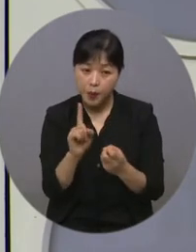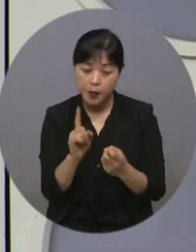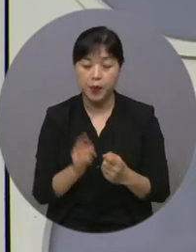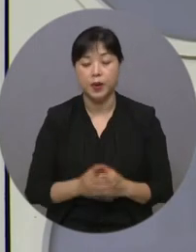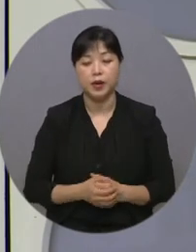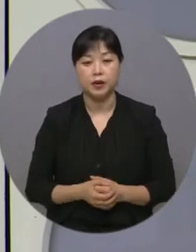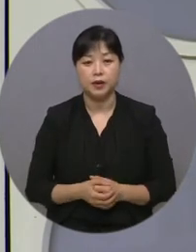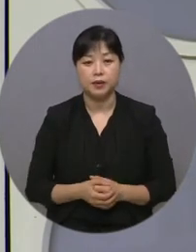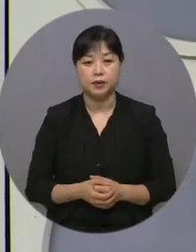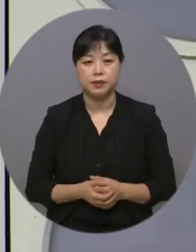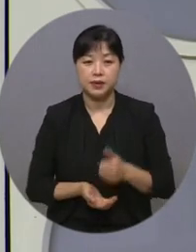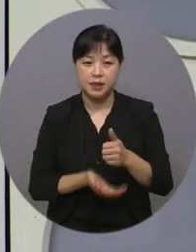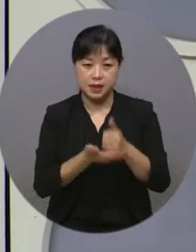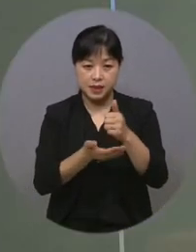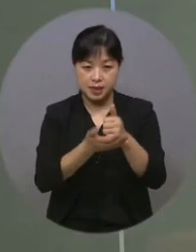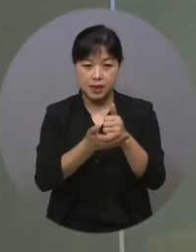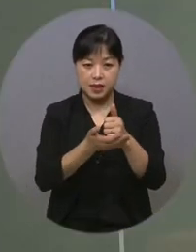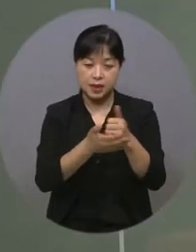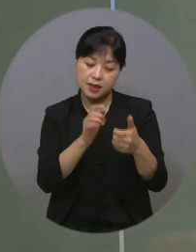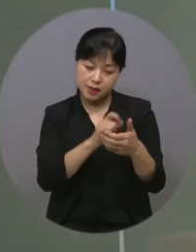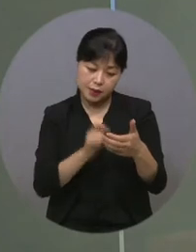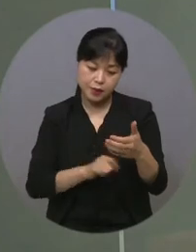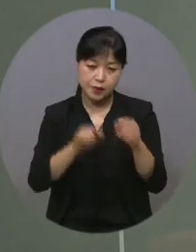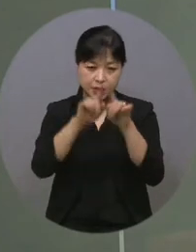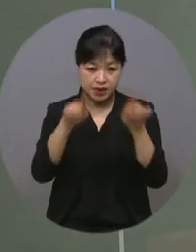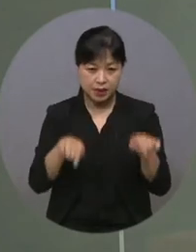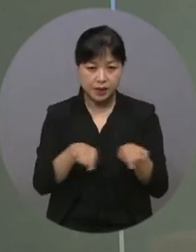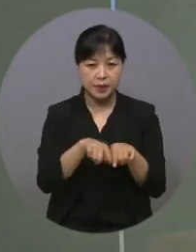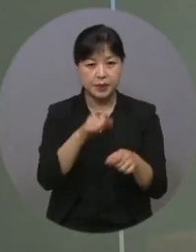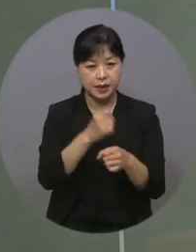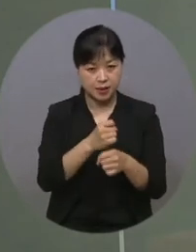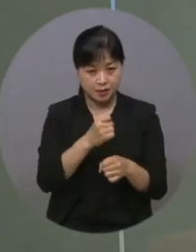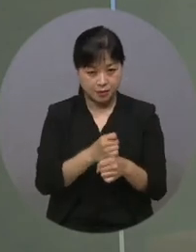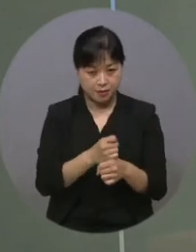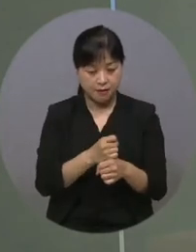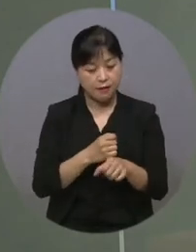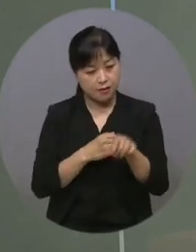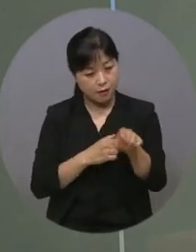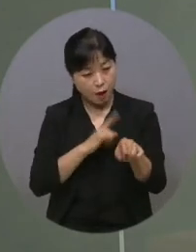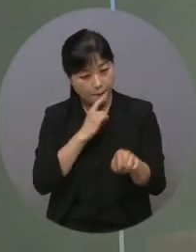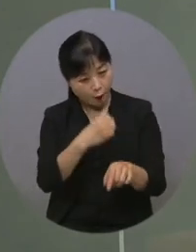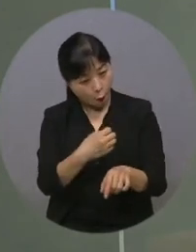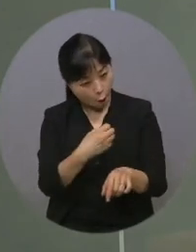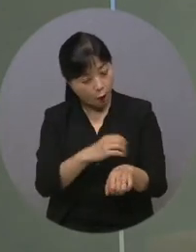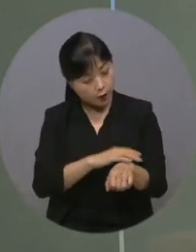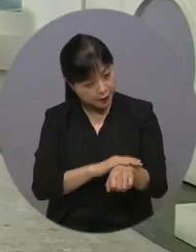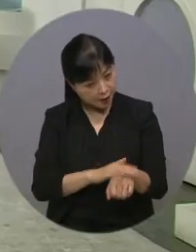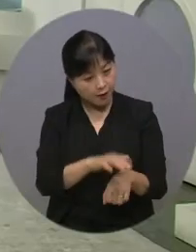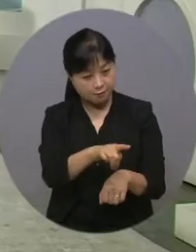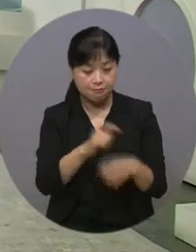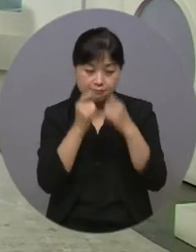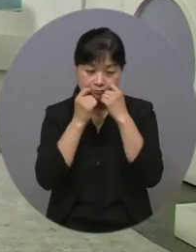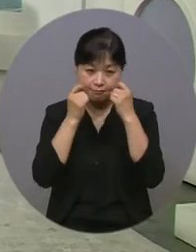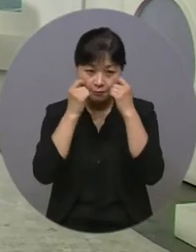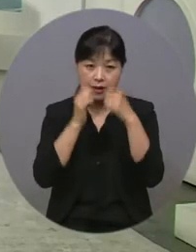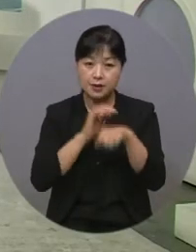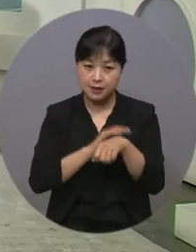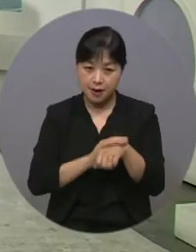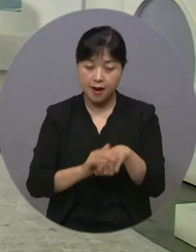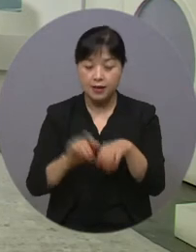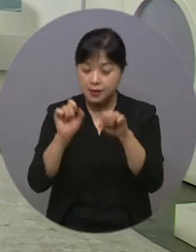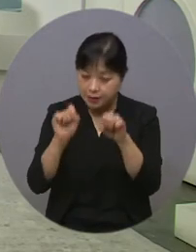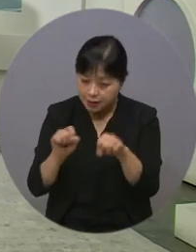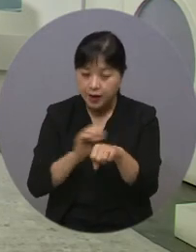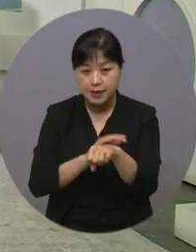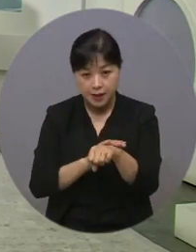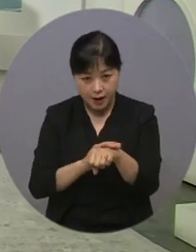칭찬 기록지를 만들어서 칭찬, 이 아이가 말을 잘한다든지 잘 웃는다든지 인사를